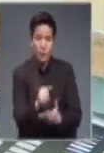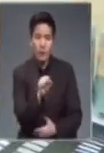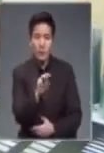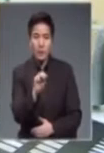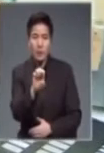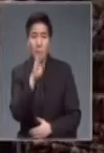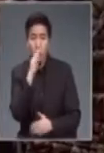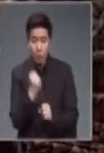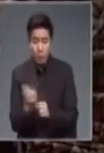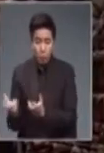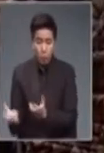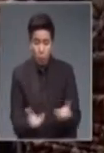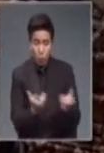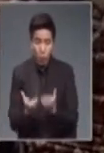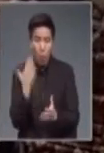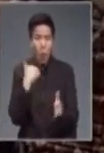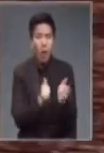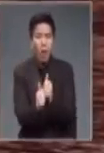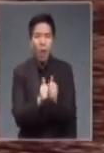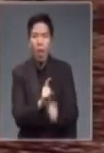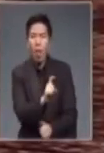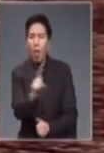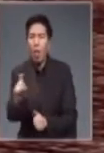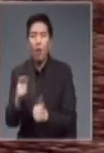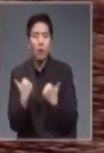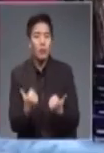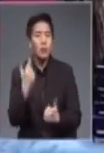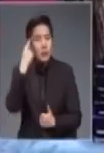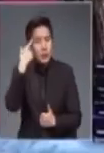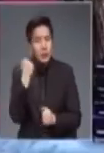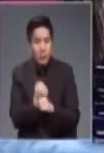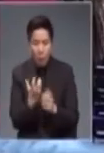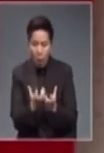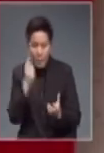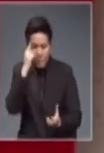เกี่ยวข้องกับหลายหน่วยงานแล้วก็กฎหมายอีกหลายฉบับด้วยนะครับพี่น้องประชาชน